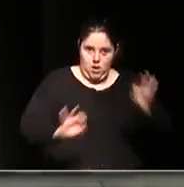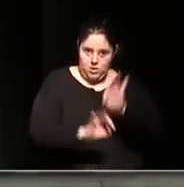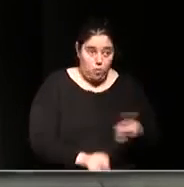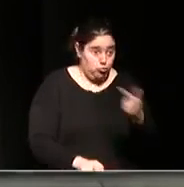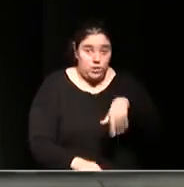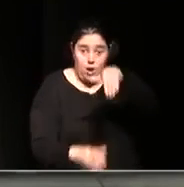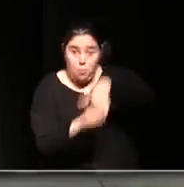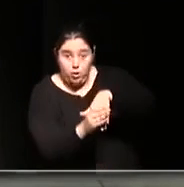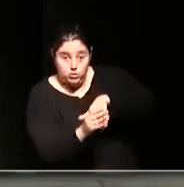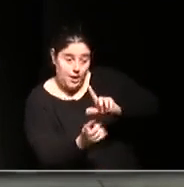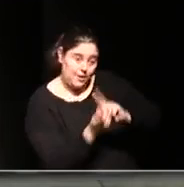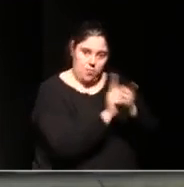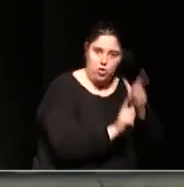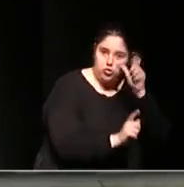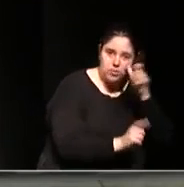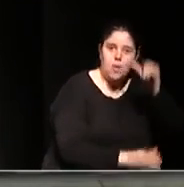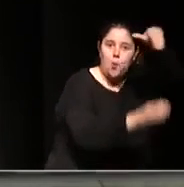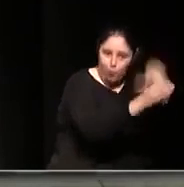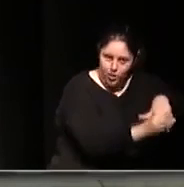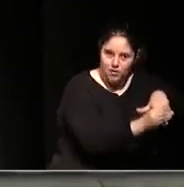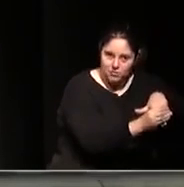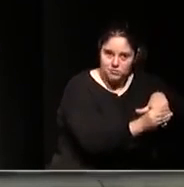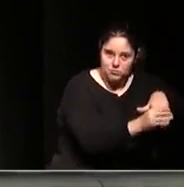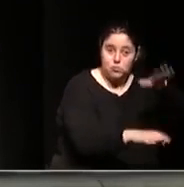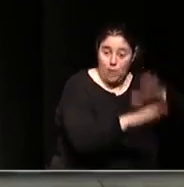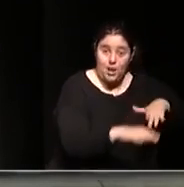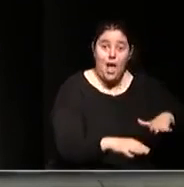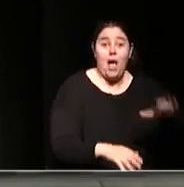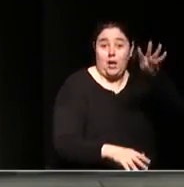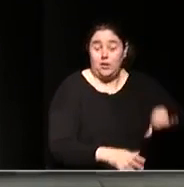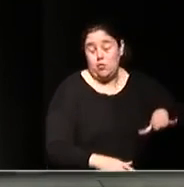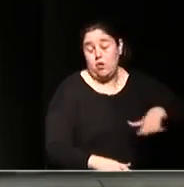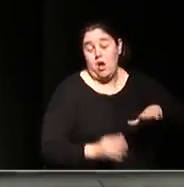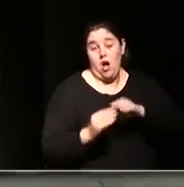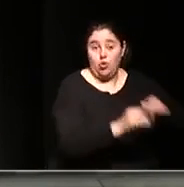vot. Voteu el Xavi Domènech, voteu a Catalunya en Comú Podem.